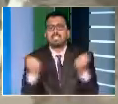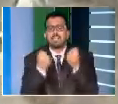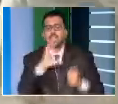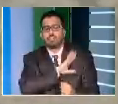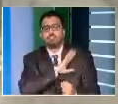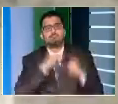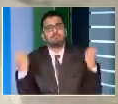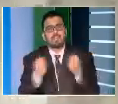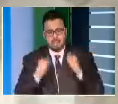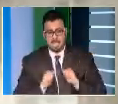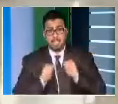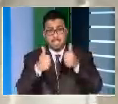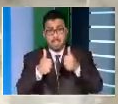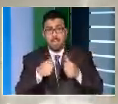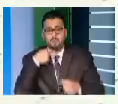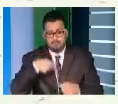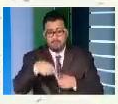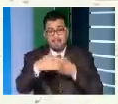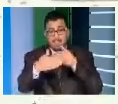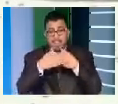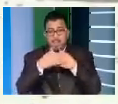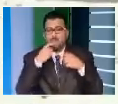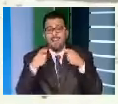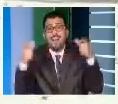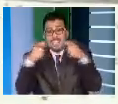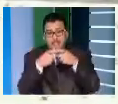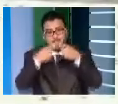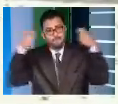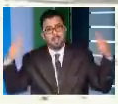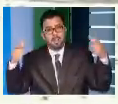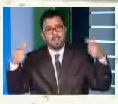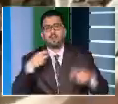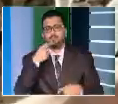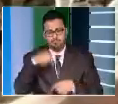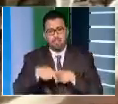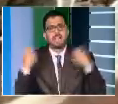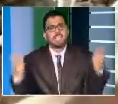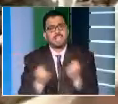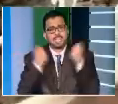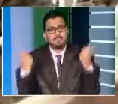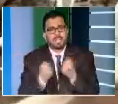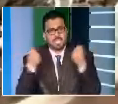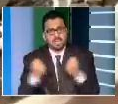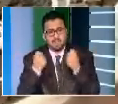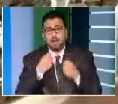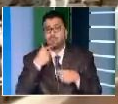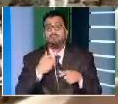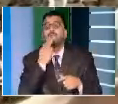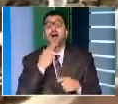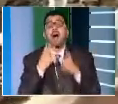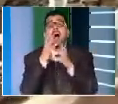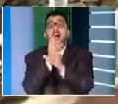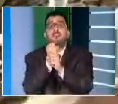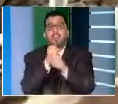الوطني استعدادا لعمليتي حفظ الأمن وفك الحصار. نحن في إطار تدريب اللجان الأمنية لحفظ